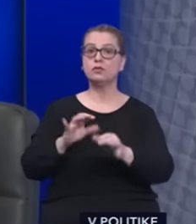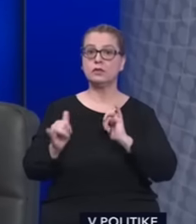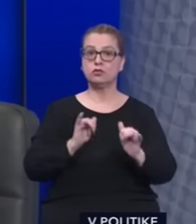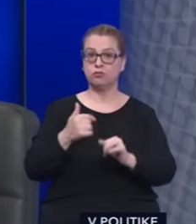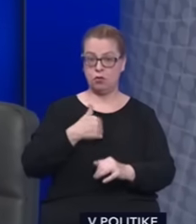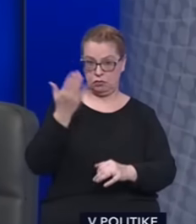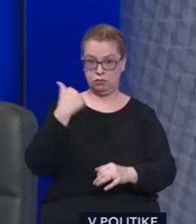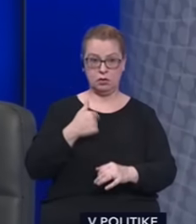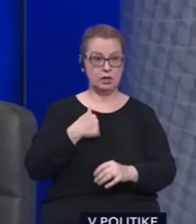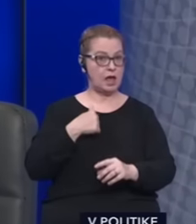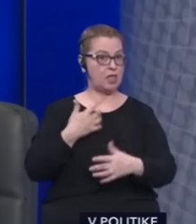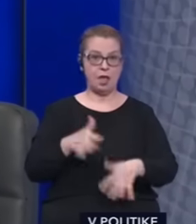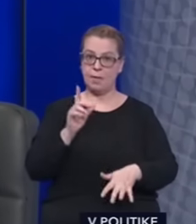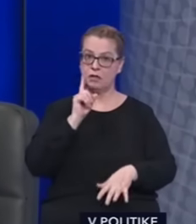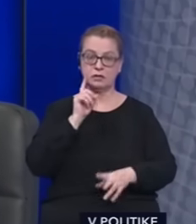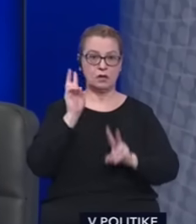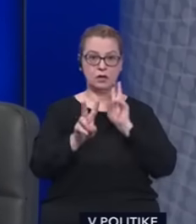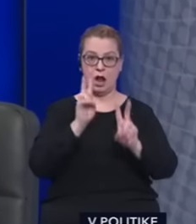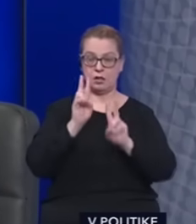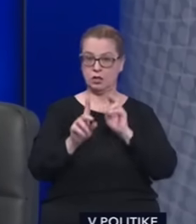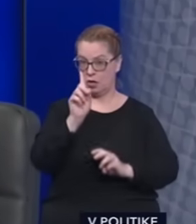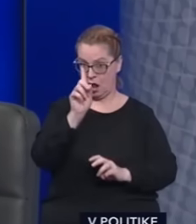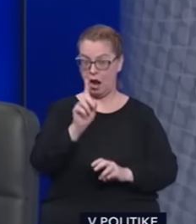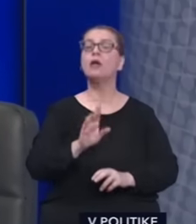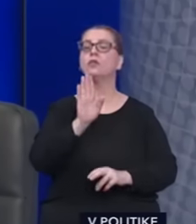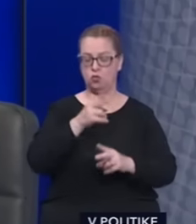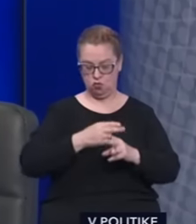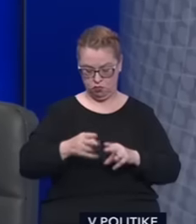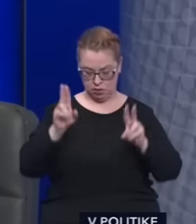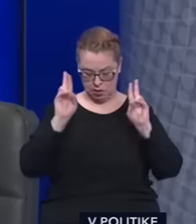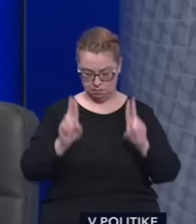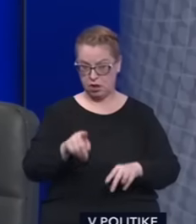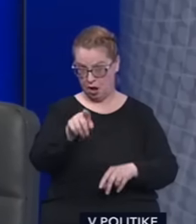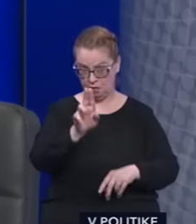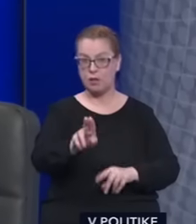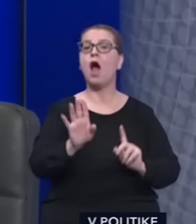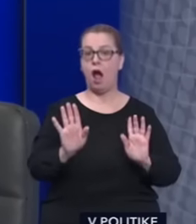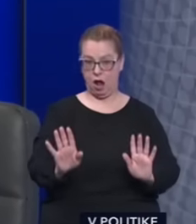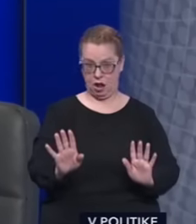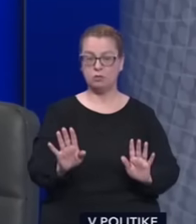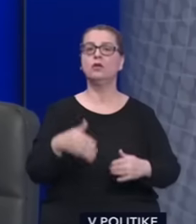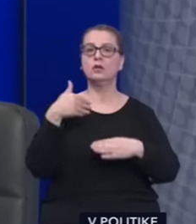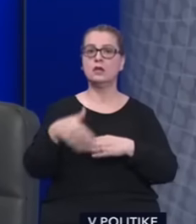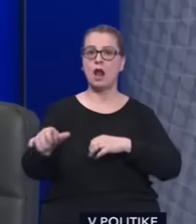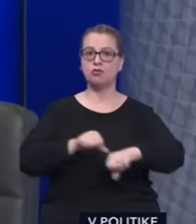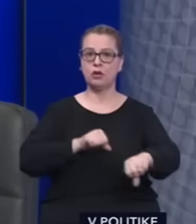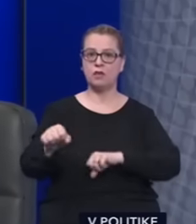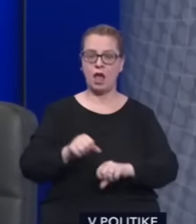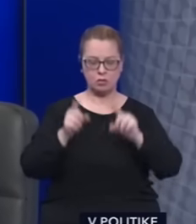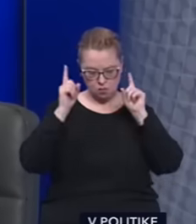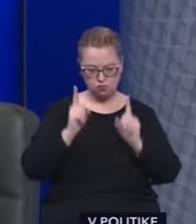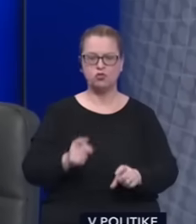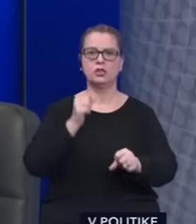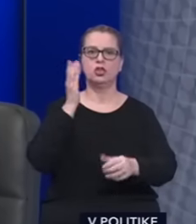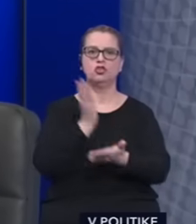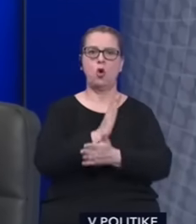Ja som diaľnice na starosti nemal, ale máte jednu vec, máte absolútnu pravdu. Ja si myslím, že ďalšia vláda sa musí zakúsnuť do diaľnic.